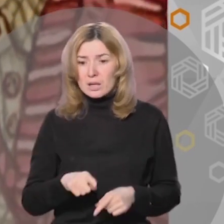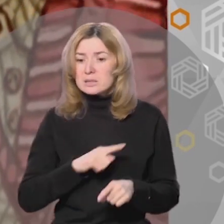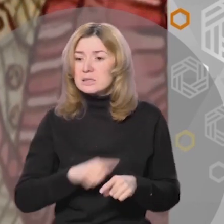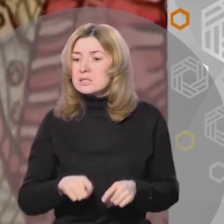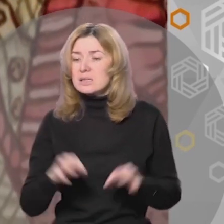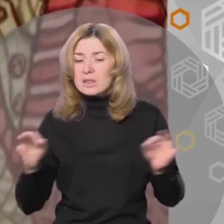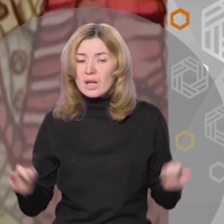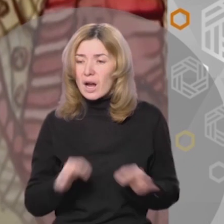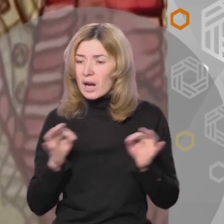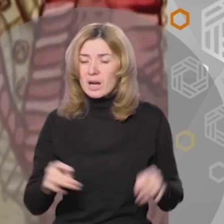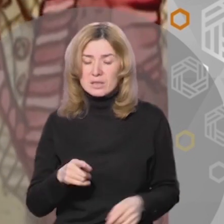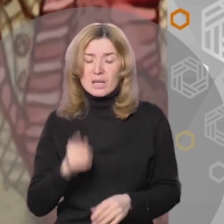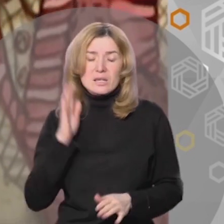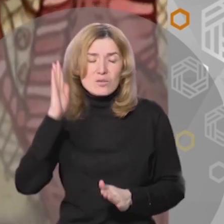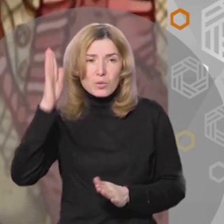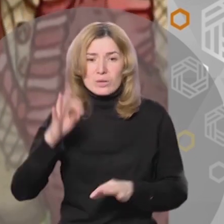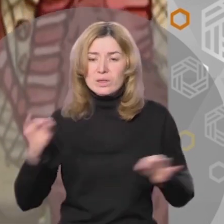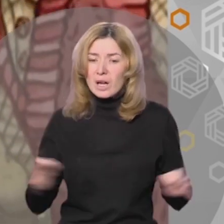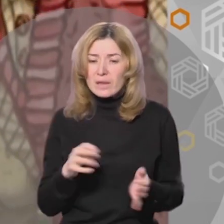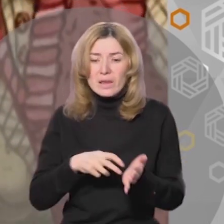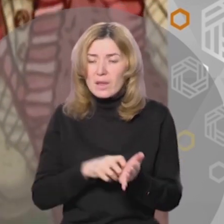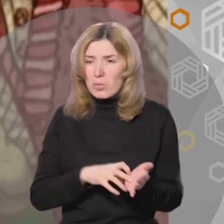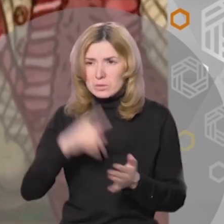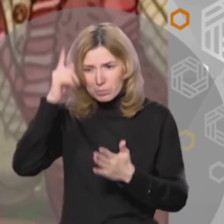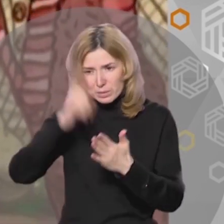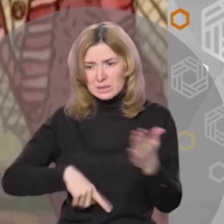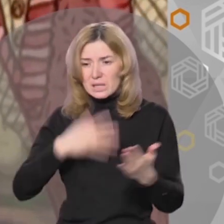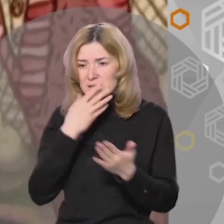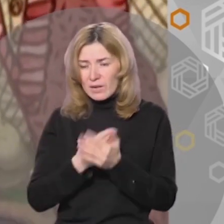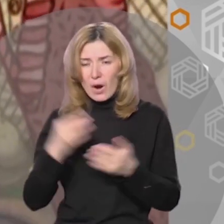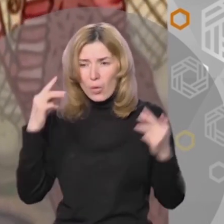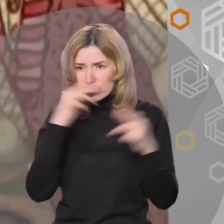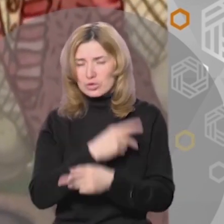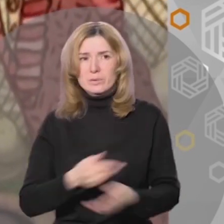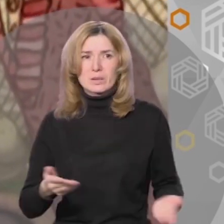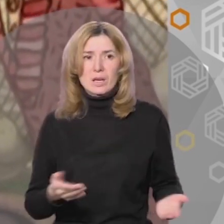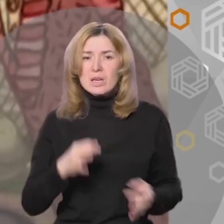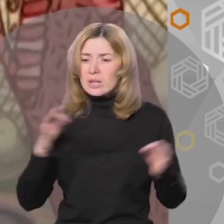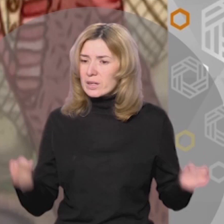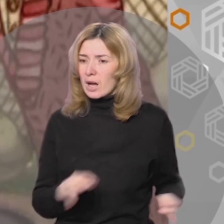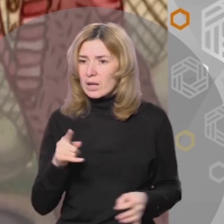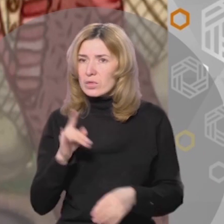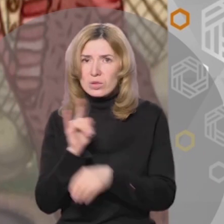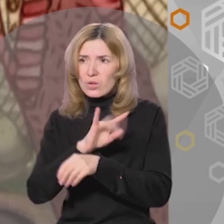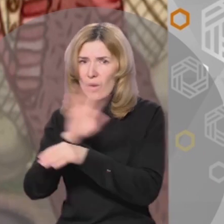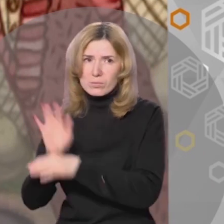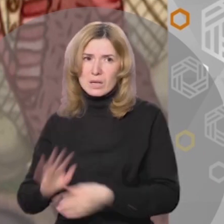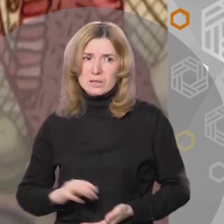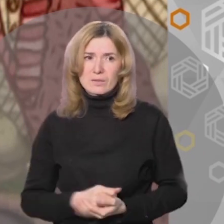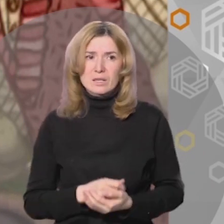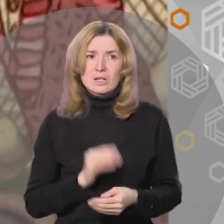впредь никогда, да-да, никогда не бойся признаваться в своих промахах. И никогда не